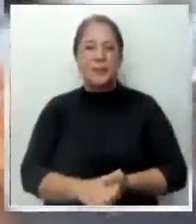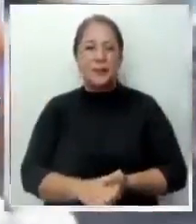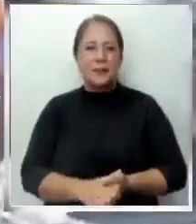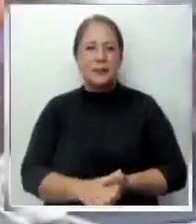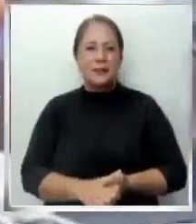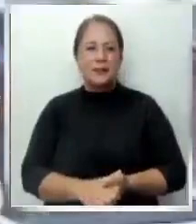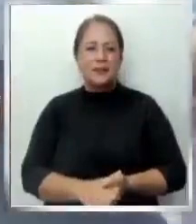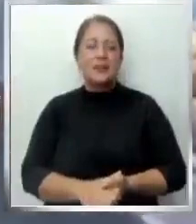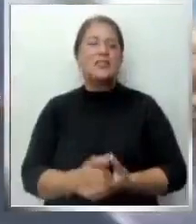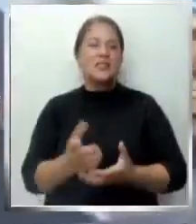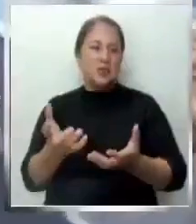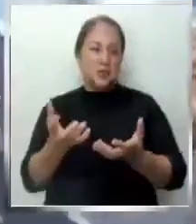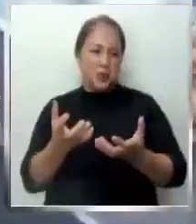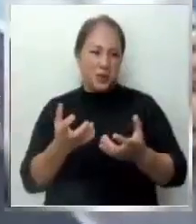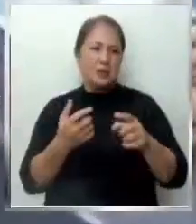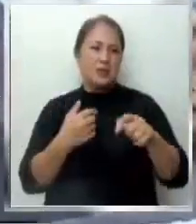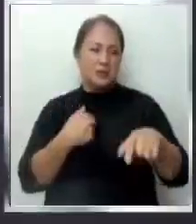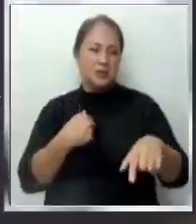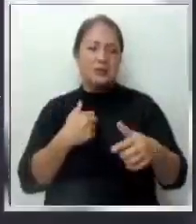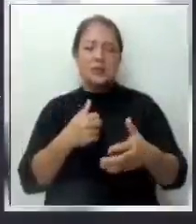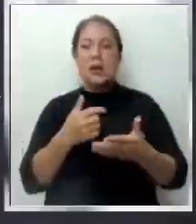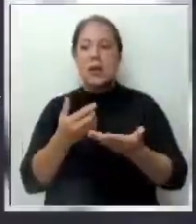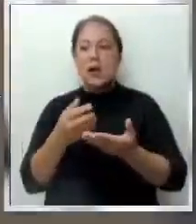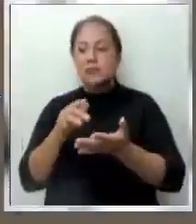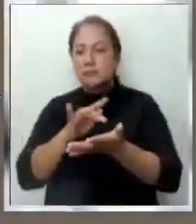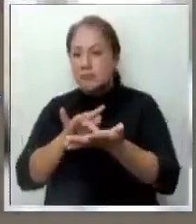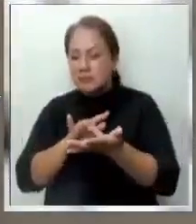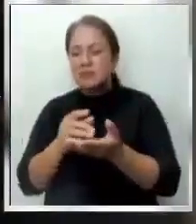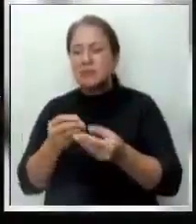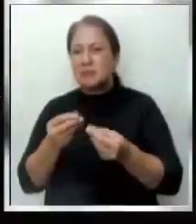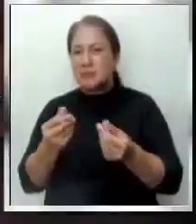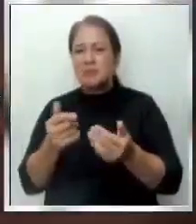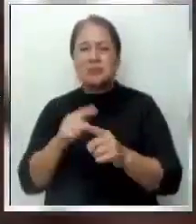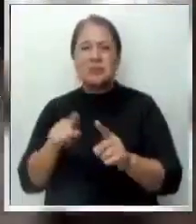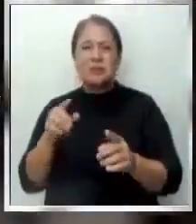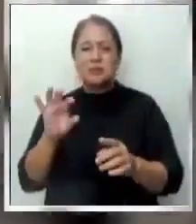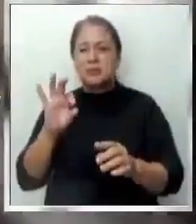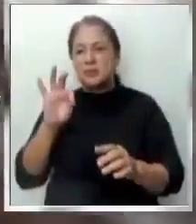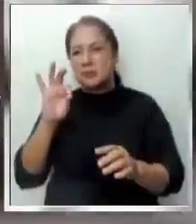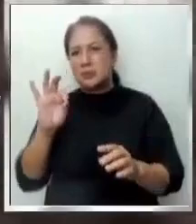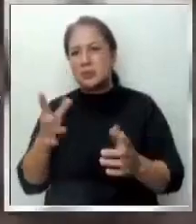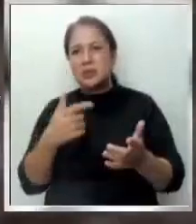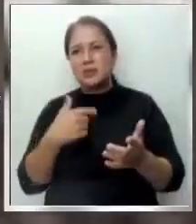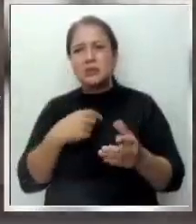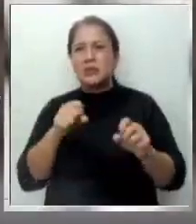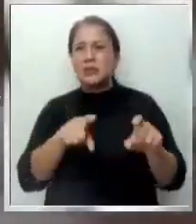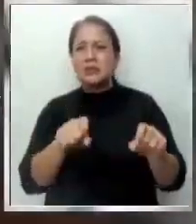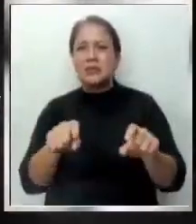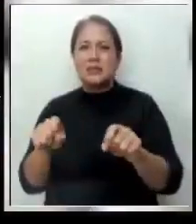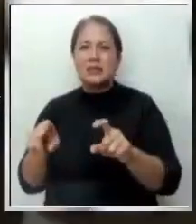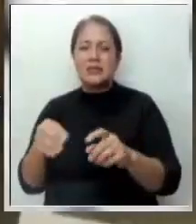Gustuhin man daw ni Maricel na ipagamot ang kanyang anak, kulang daw ang kita sa pagtitinda ng merienda.